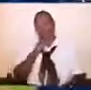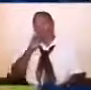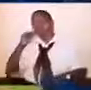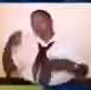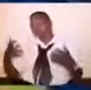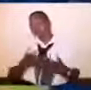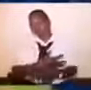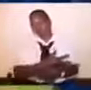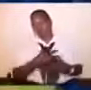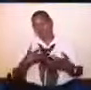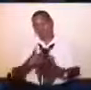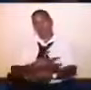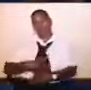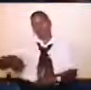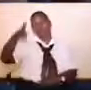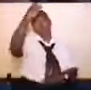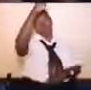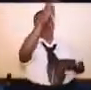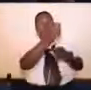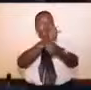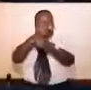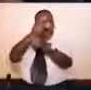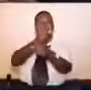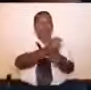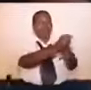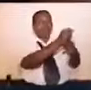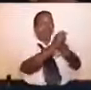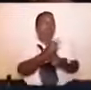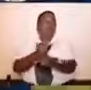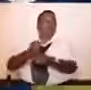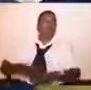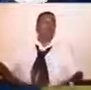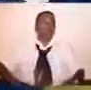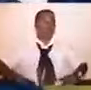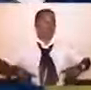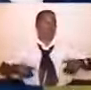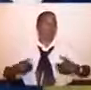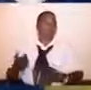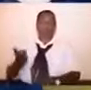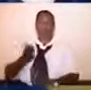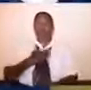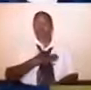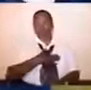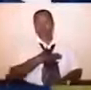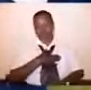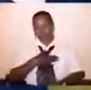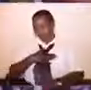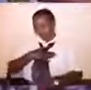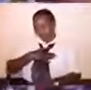ine shatine ni mwe mwai katilila umwe